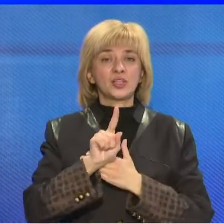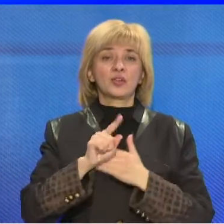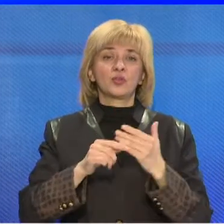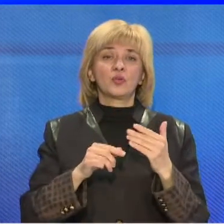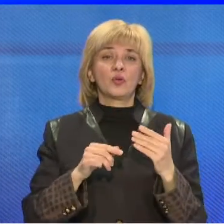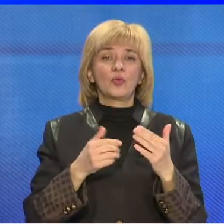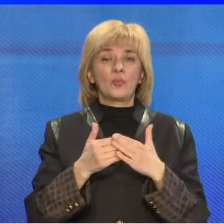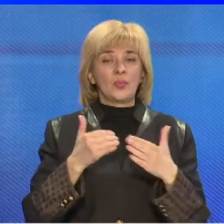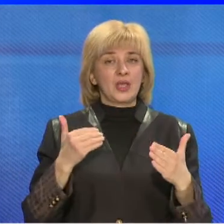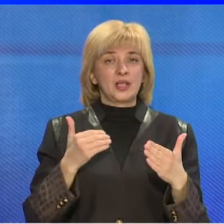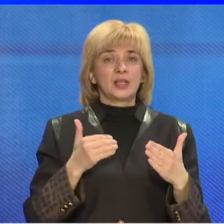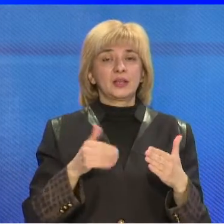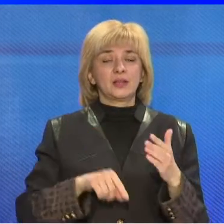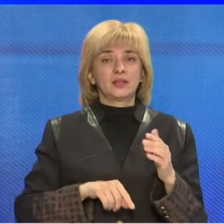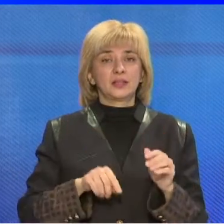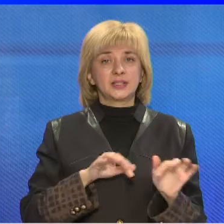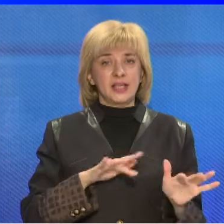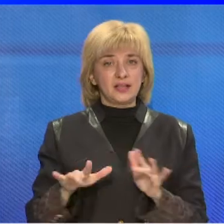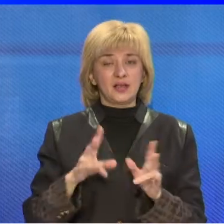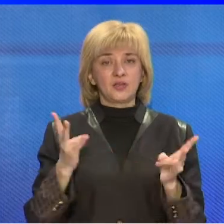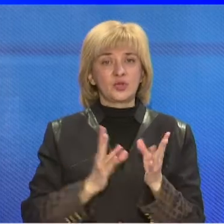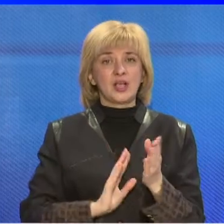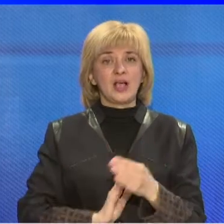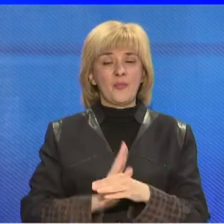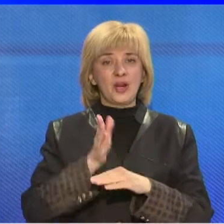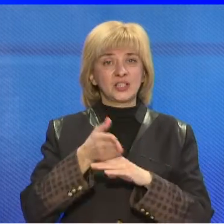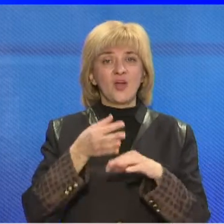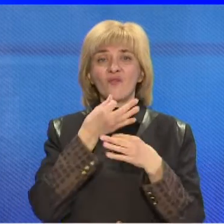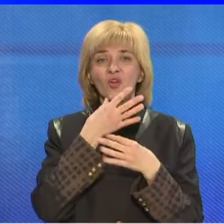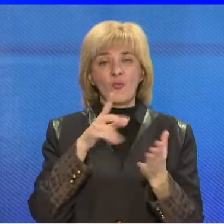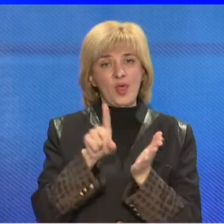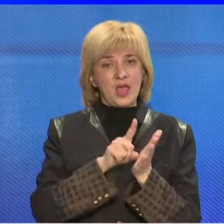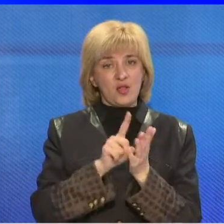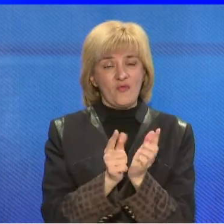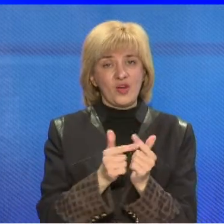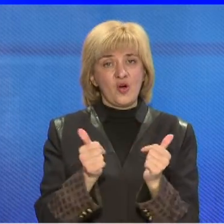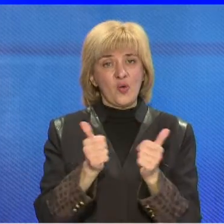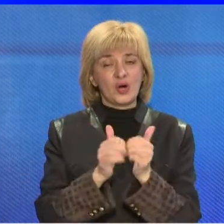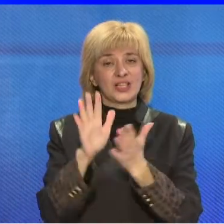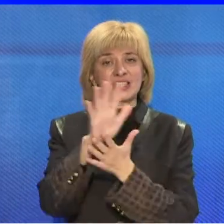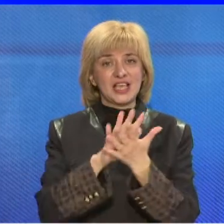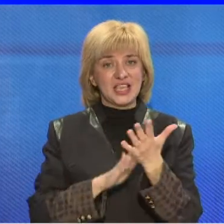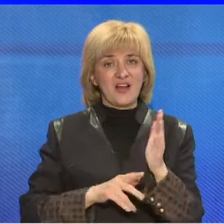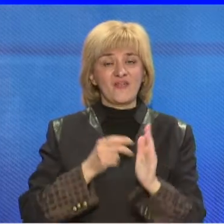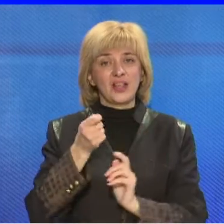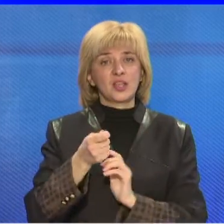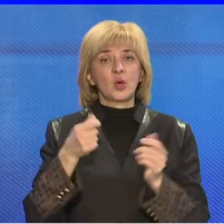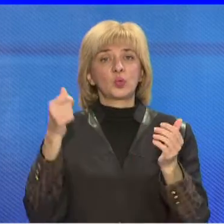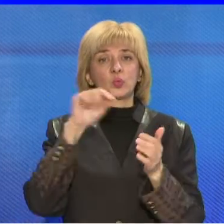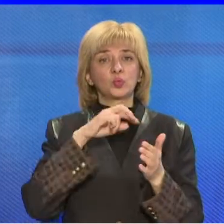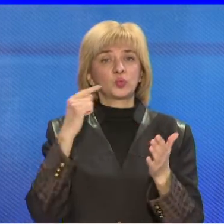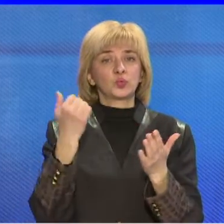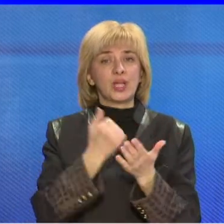діяльності, нагадую спеціалісти, потрібно звернутися у будь-який податковий орган з заявою встановленої форми, де позначається